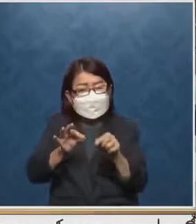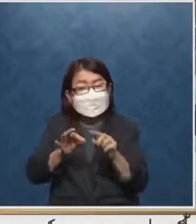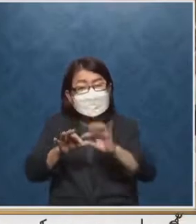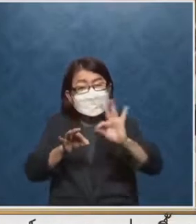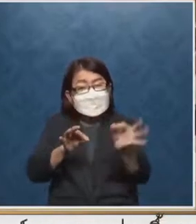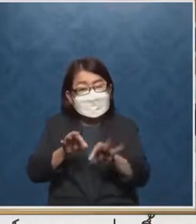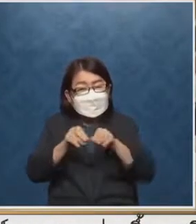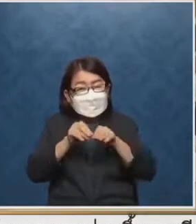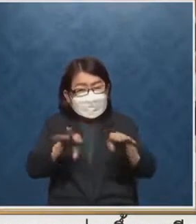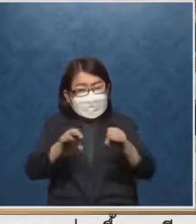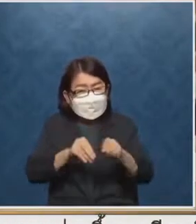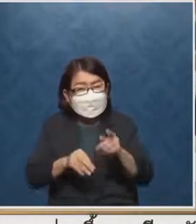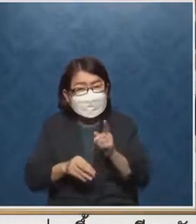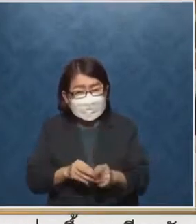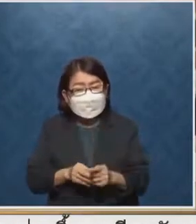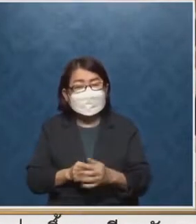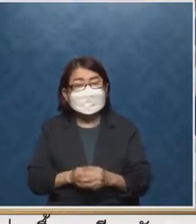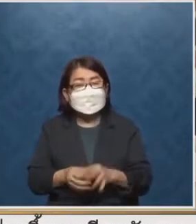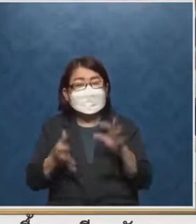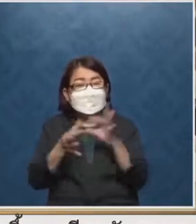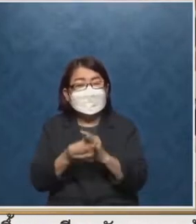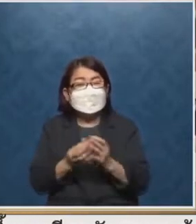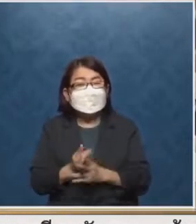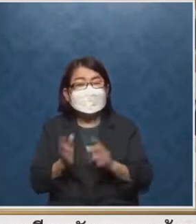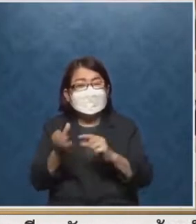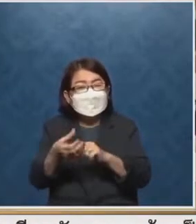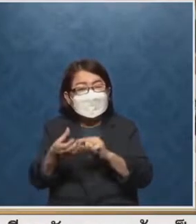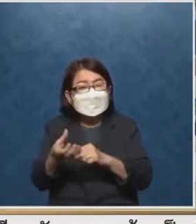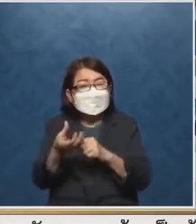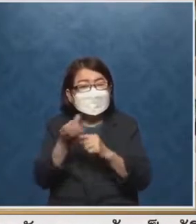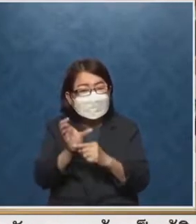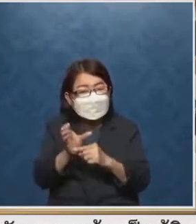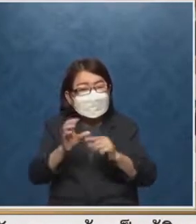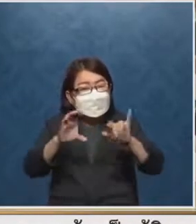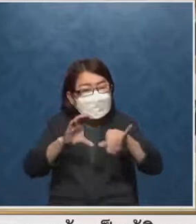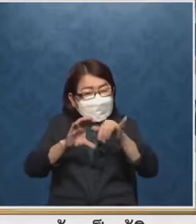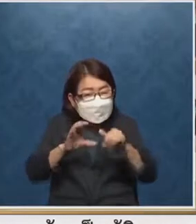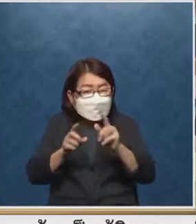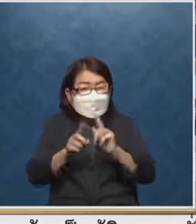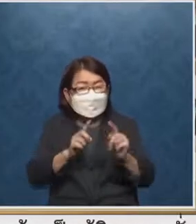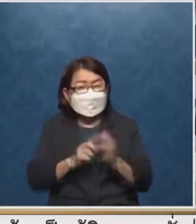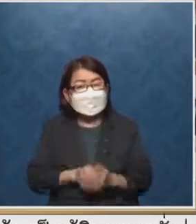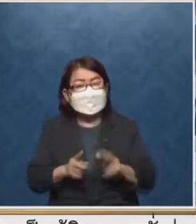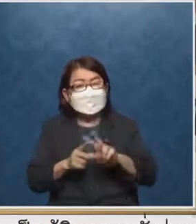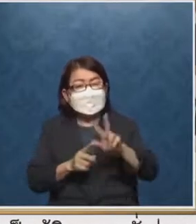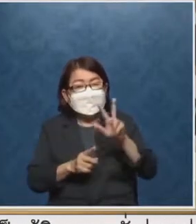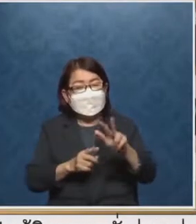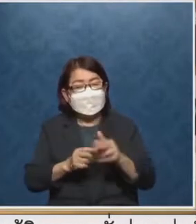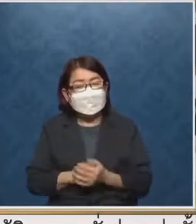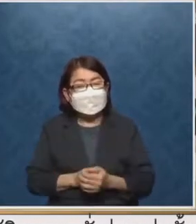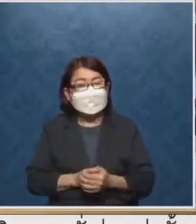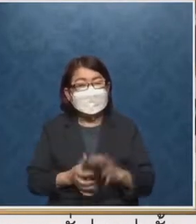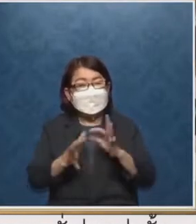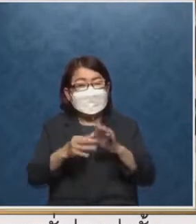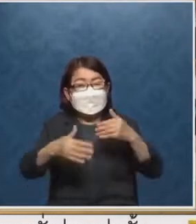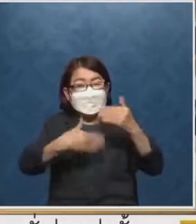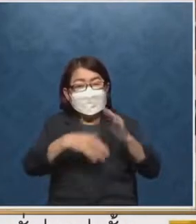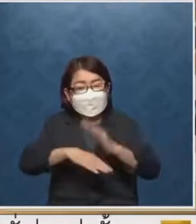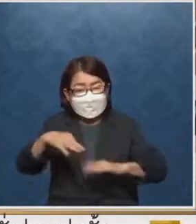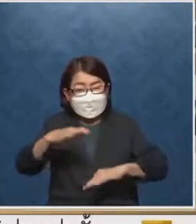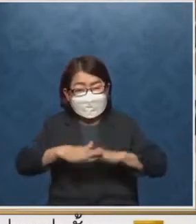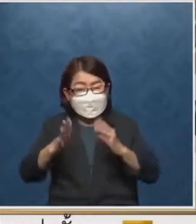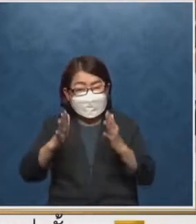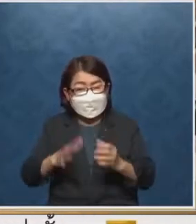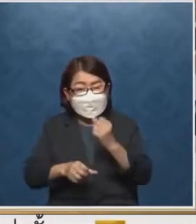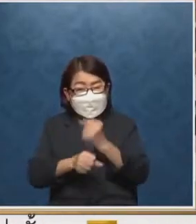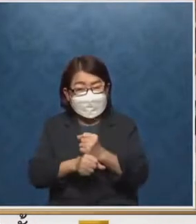การเผยแพร่ผ่านแพลตฟอร์มต่างๆที่มีความหลากหลายและประการที่3คือการพัฒนาศักยภา